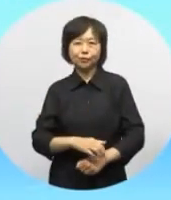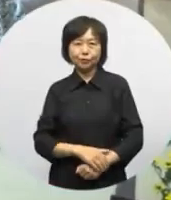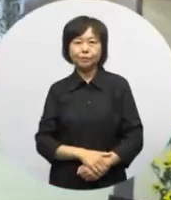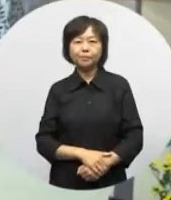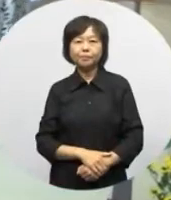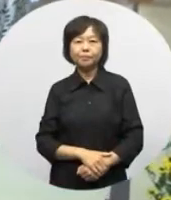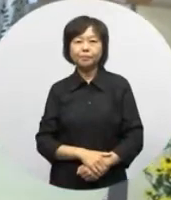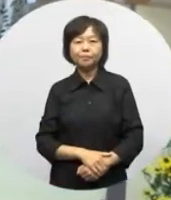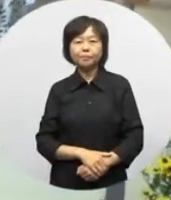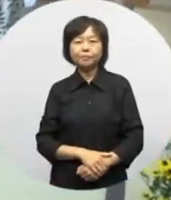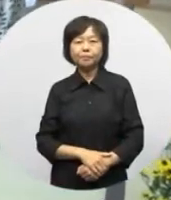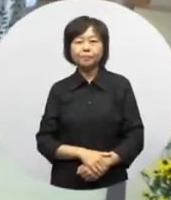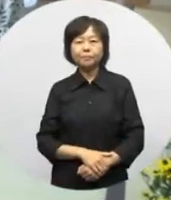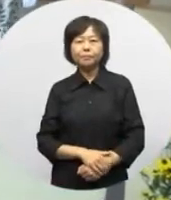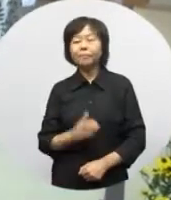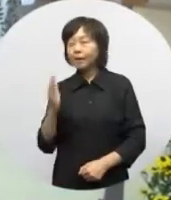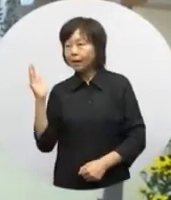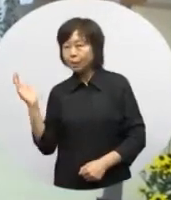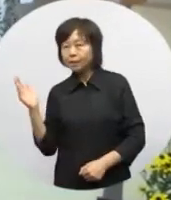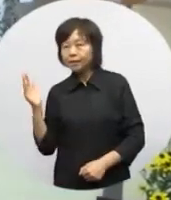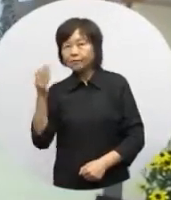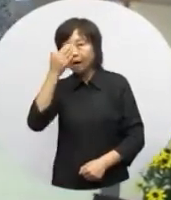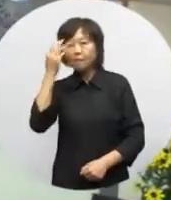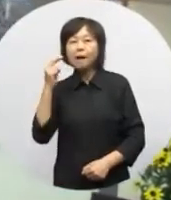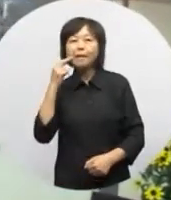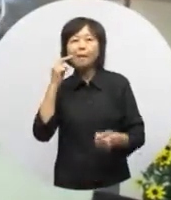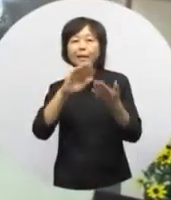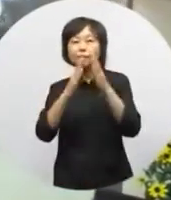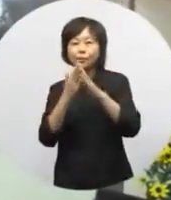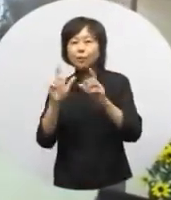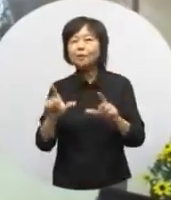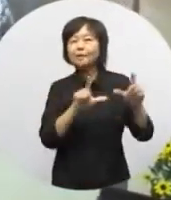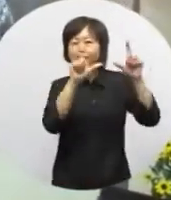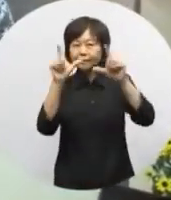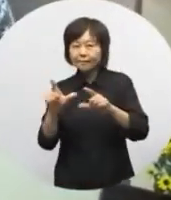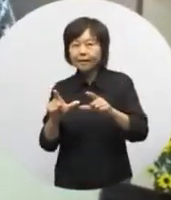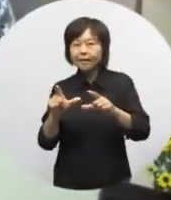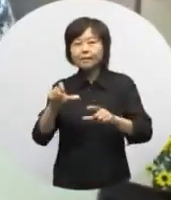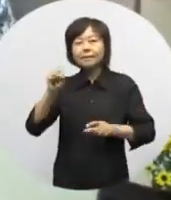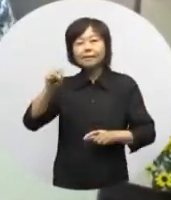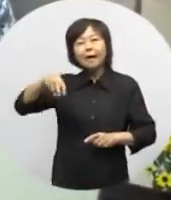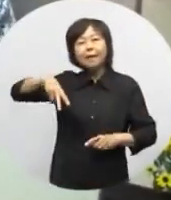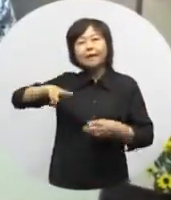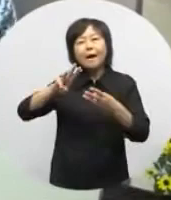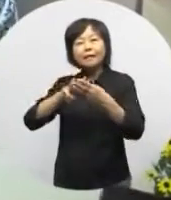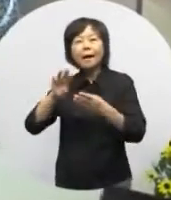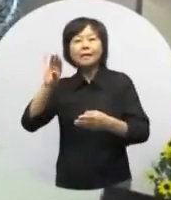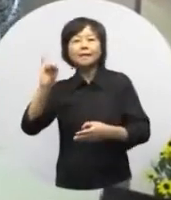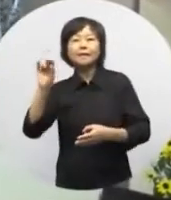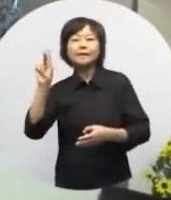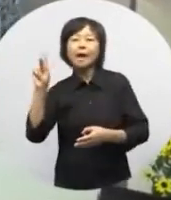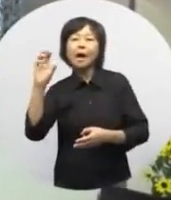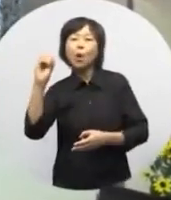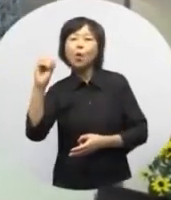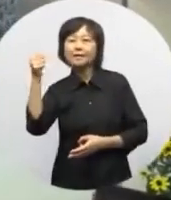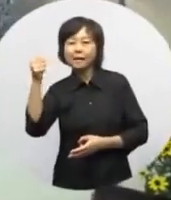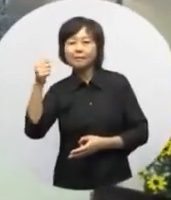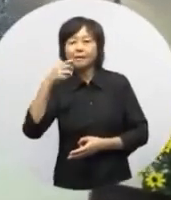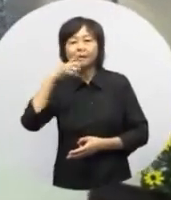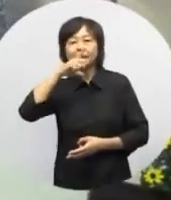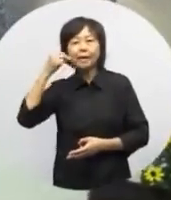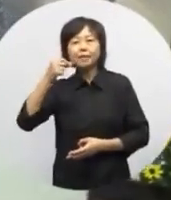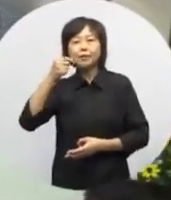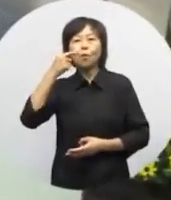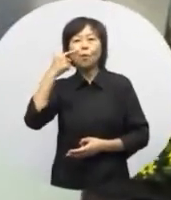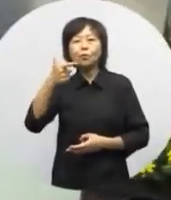。こちらは若松町にお住まいの真田千佳夫さん、大正6年生ま